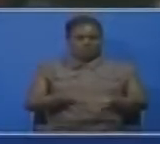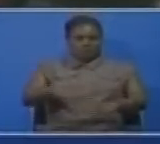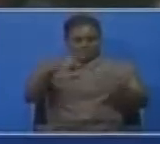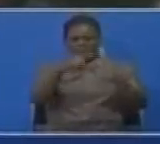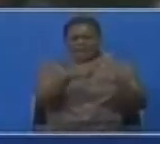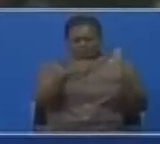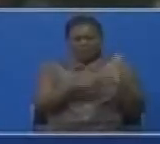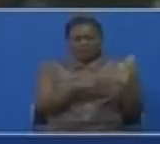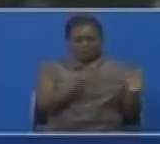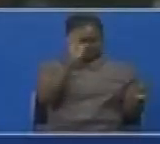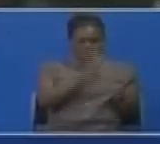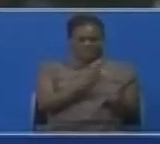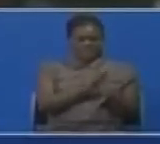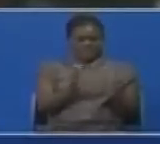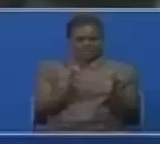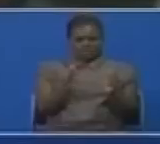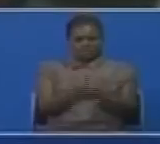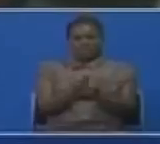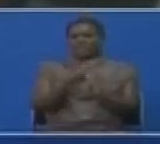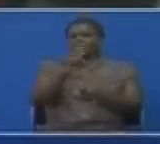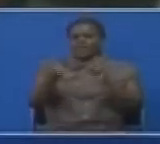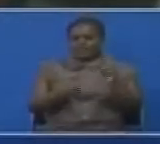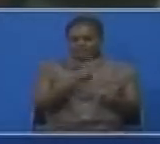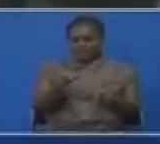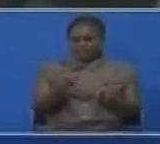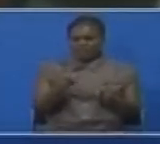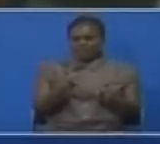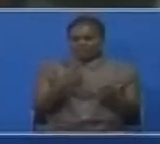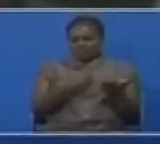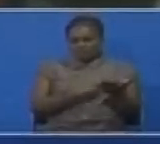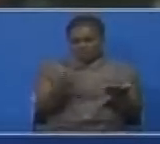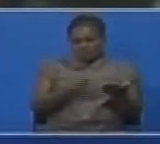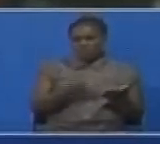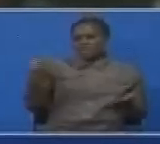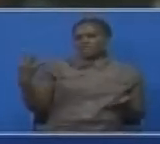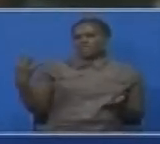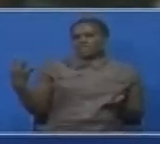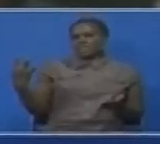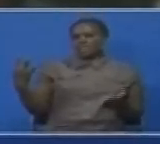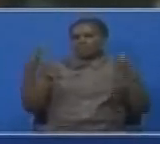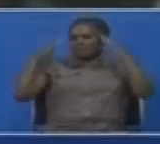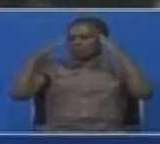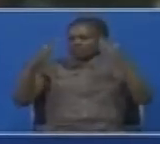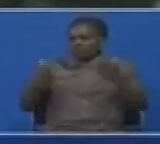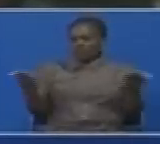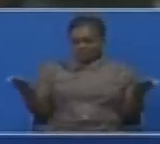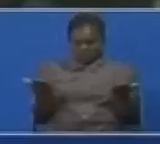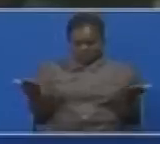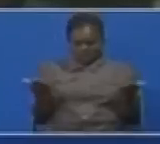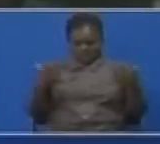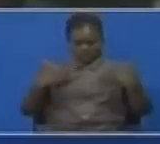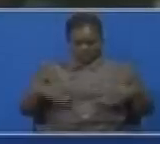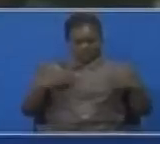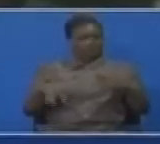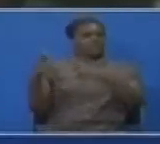chungu nzima yakiwa yanaandamana na mtihani huo ambao utachukua takriban majuma matatu, macho yote sasa yataelekezwa kwa shikadau